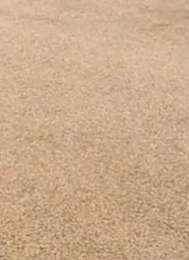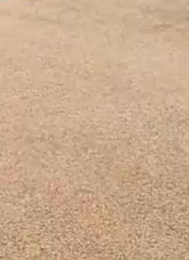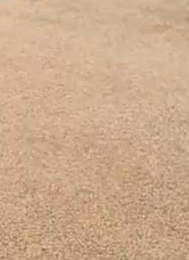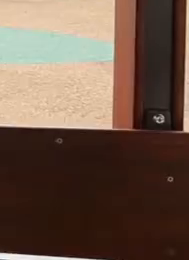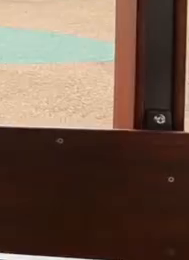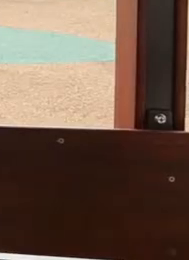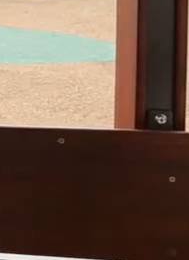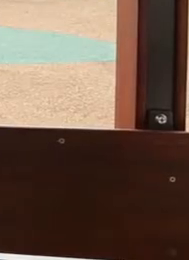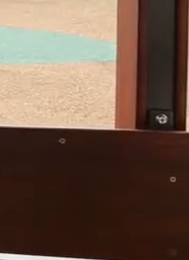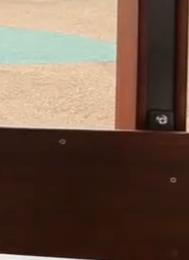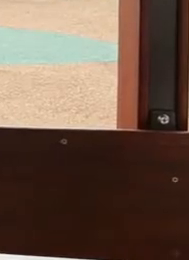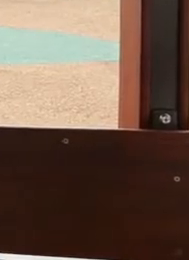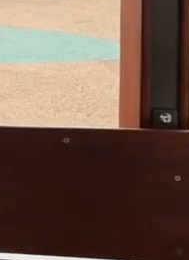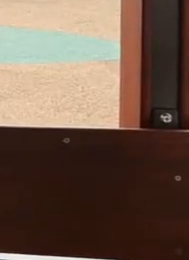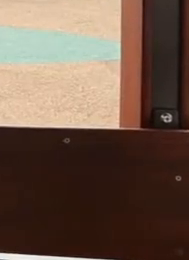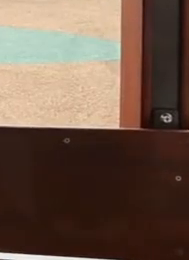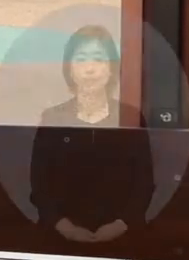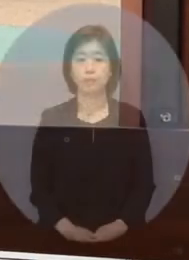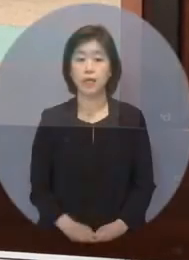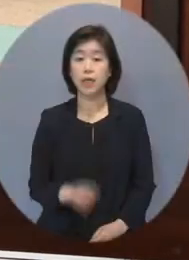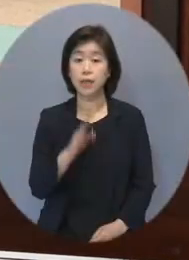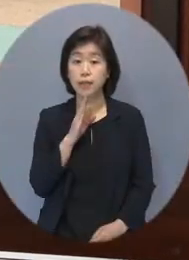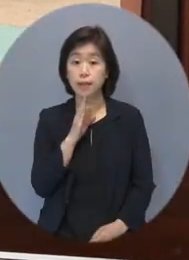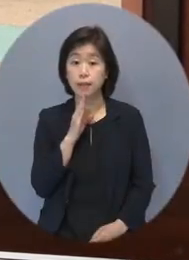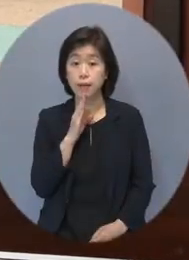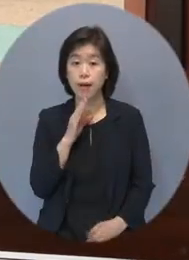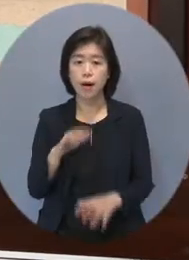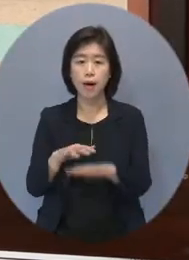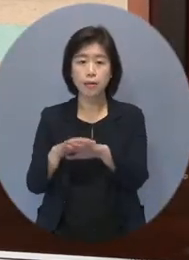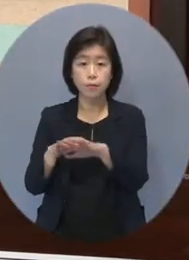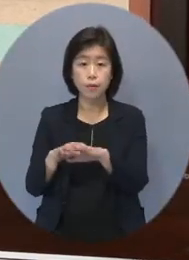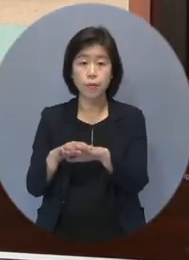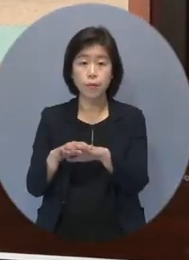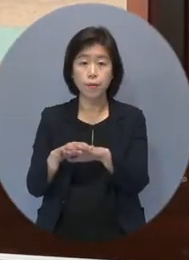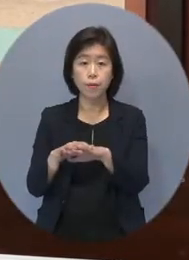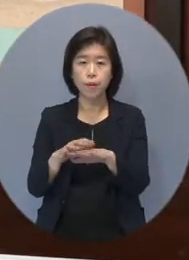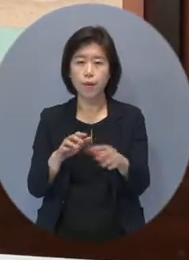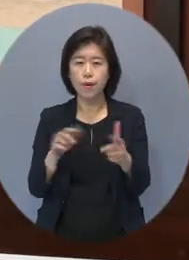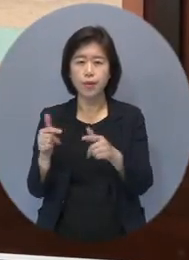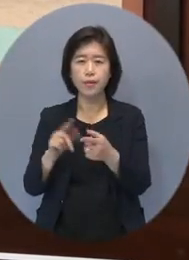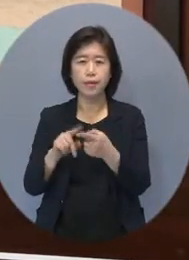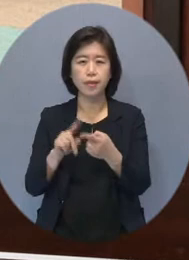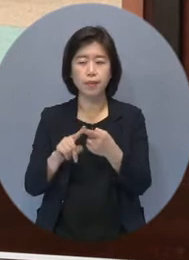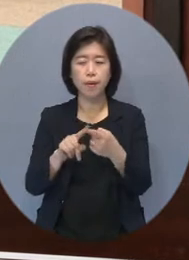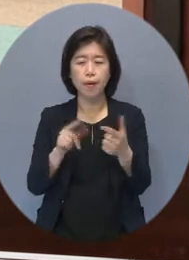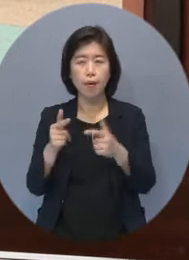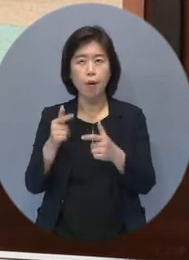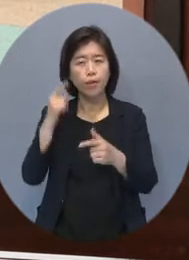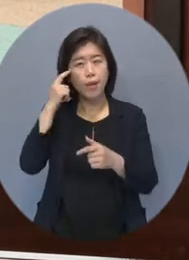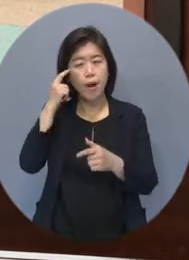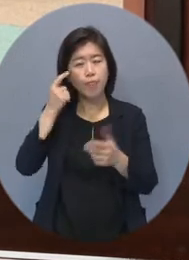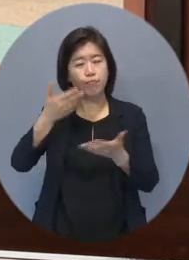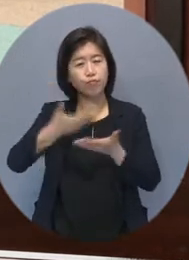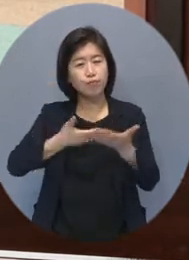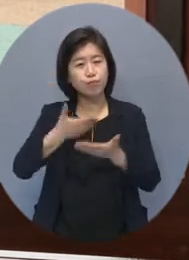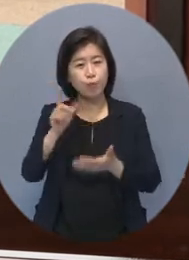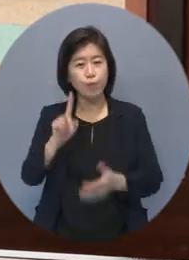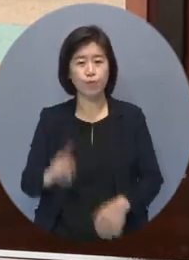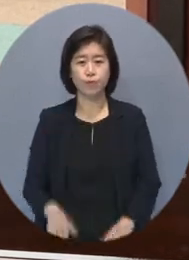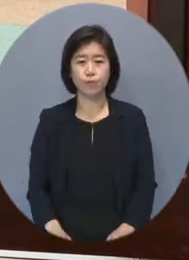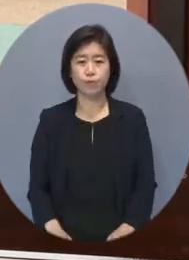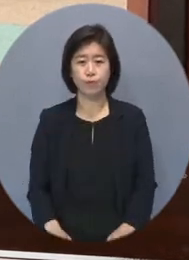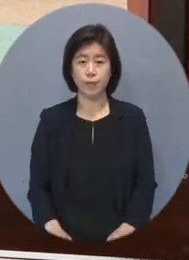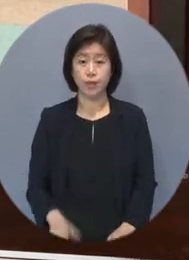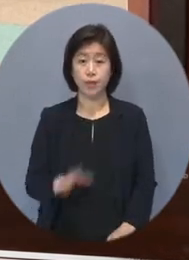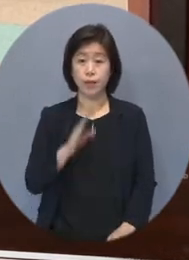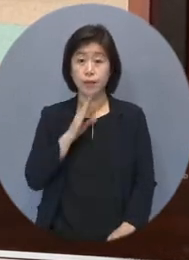그래서 만약 공식 방금 전에 체험 끝났는데 뭐 어떤 뭐 의견들이 많이 나왔나요? 실제로 지도에서는